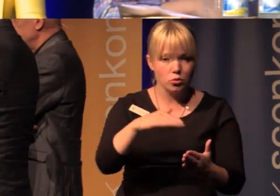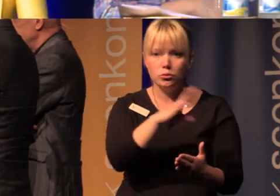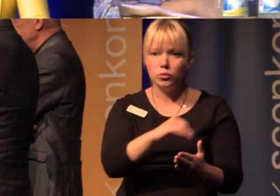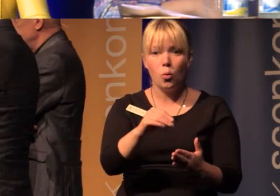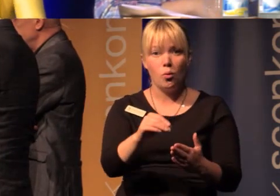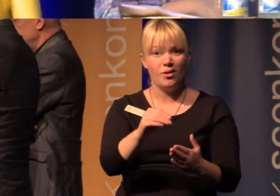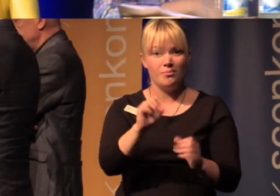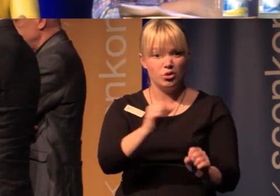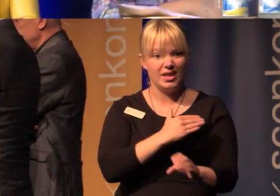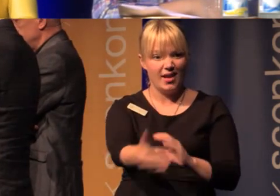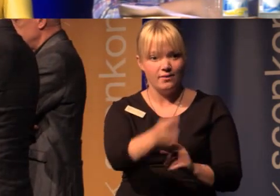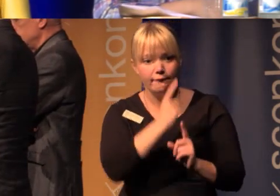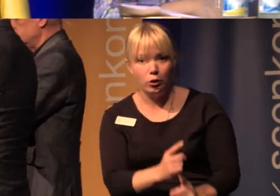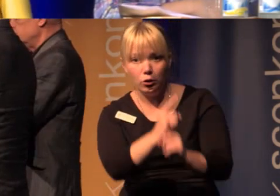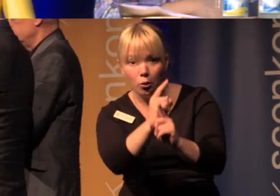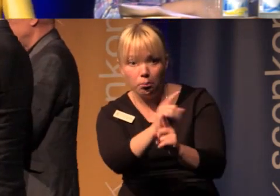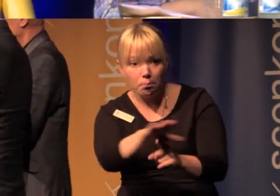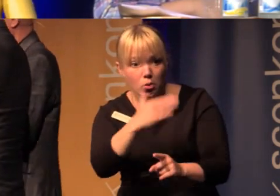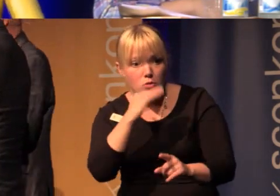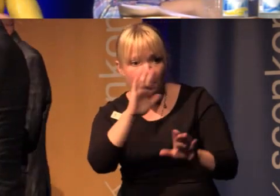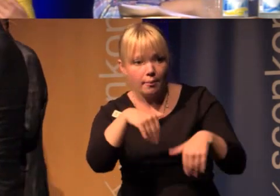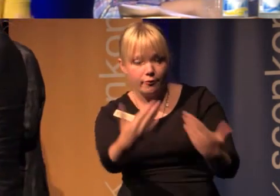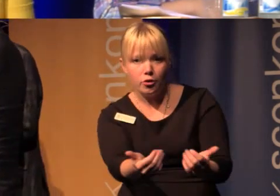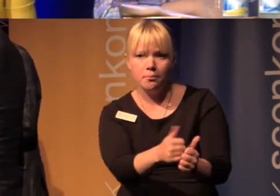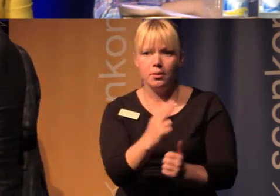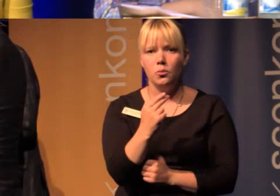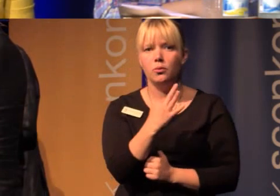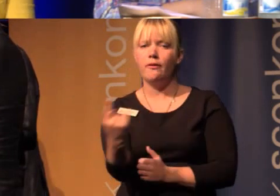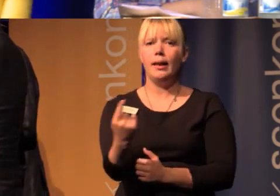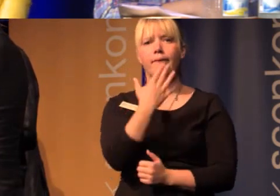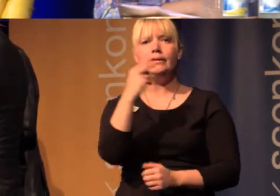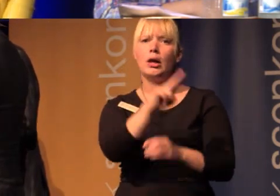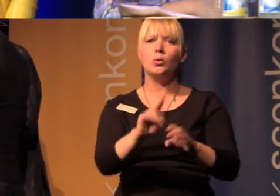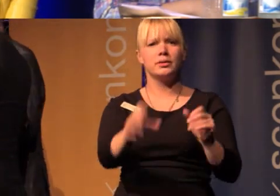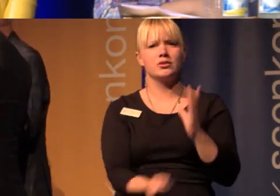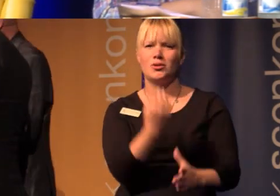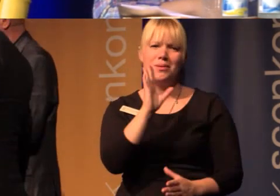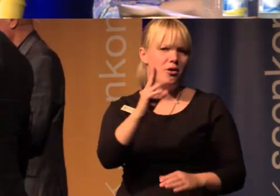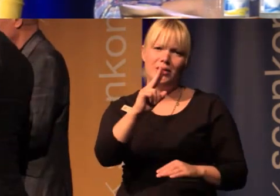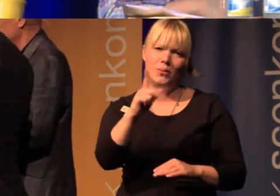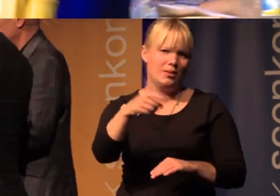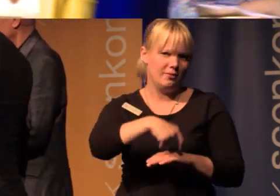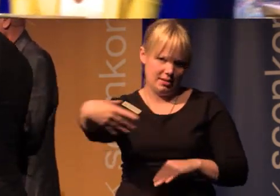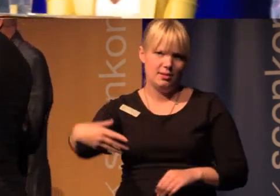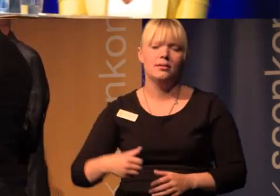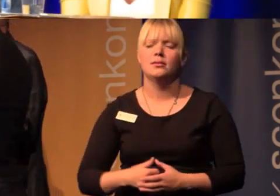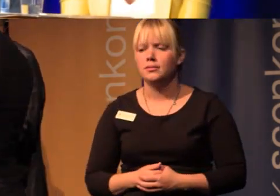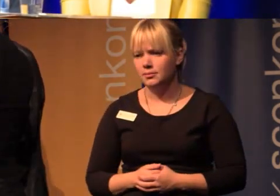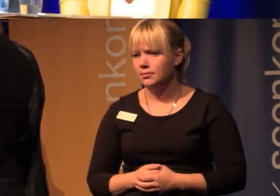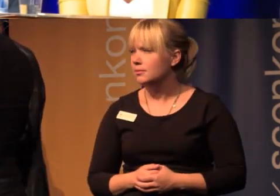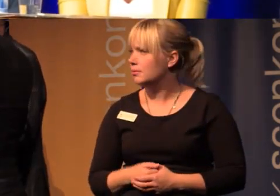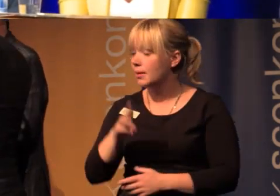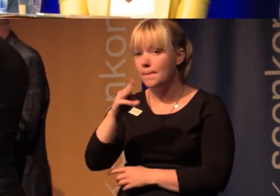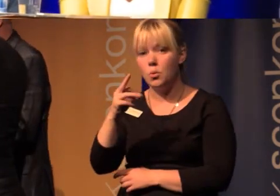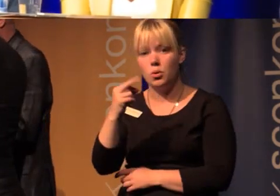till de barnen som man har tänkt men kanske inte utvärdera utfallet och den konst som skapas av allt det. Tack, då är det Mårten och sen